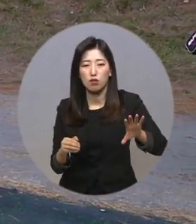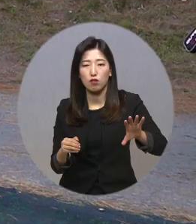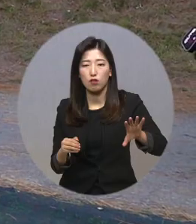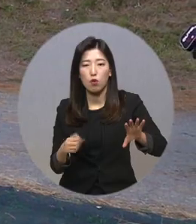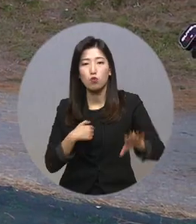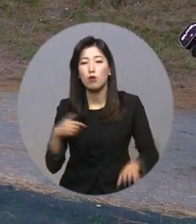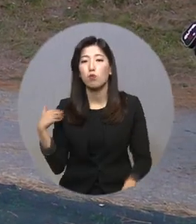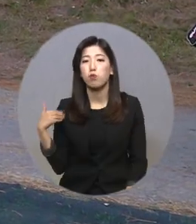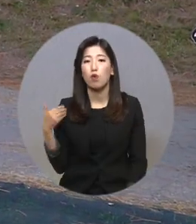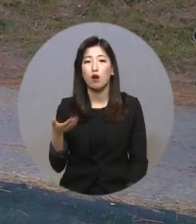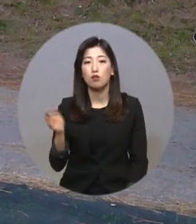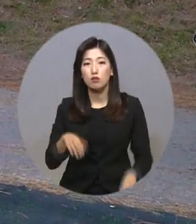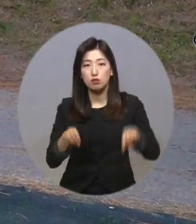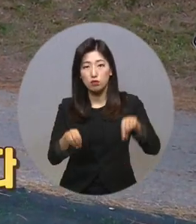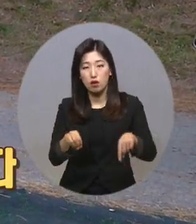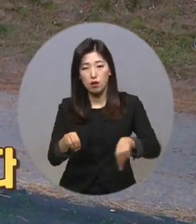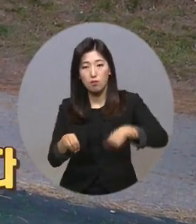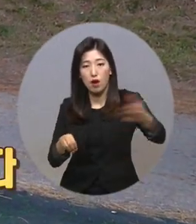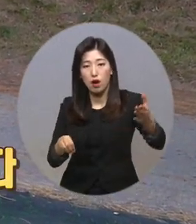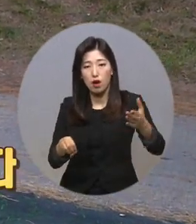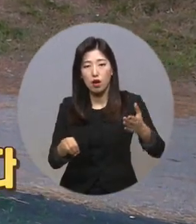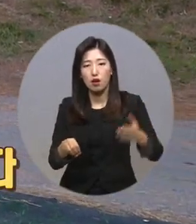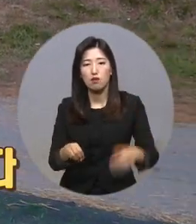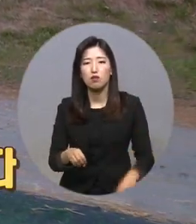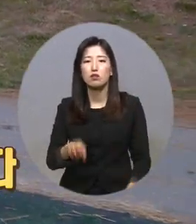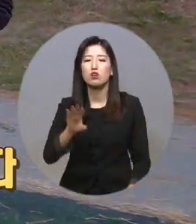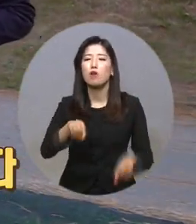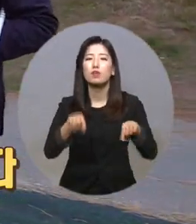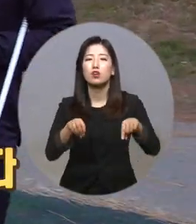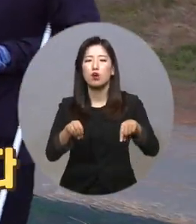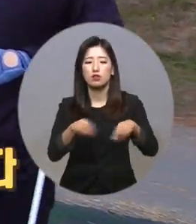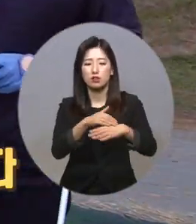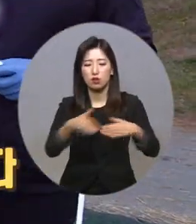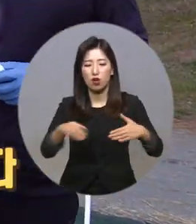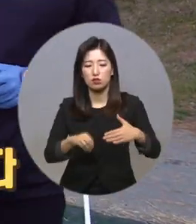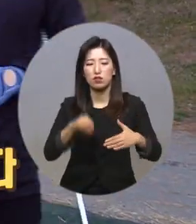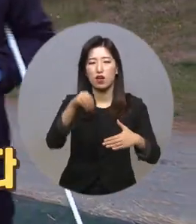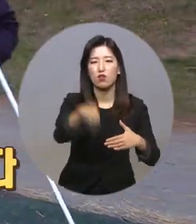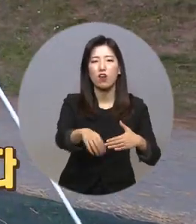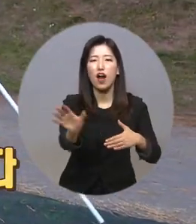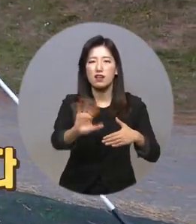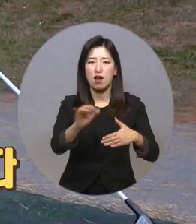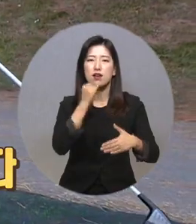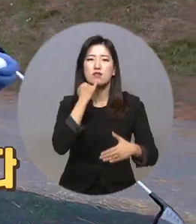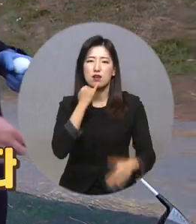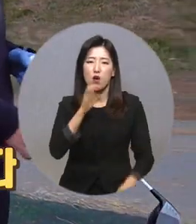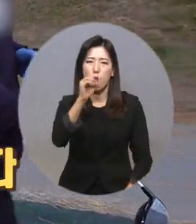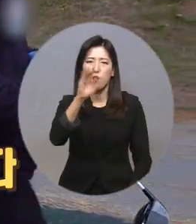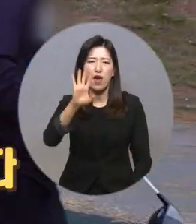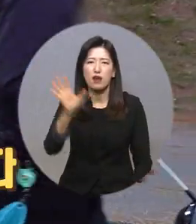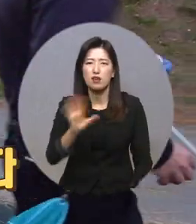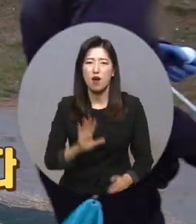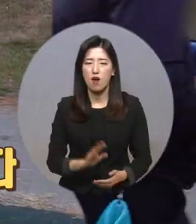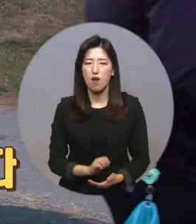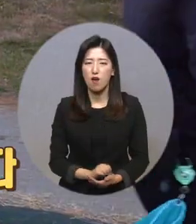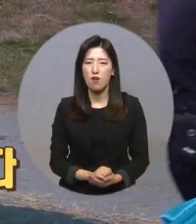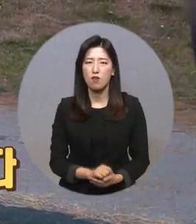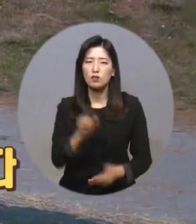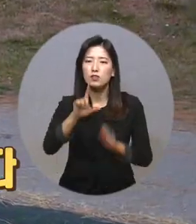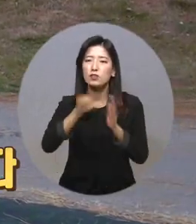내 우리 보이죠 포럼 언론 옵니까 아 야 정 제어 영이 무비 아니래요 그때 이만